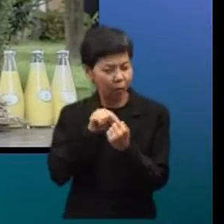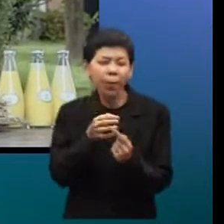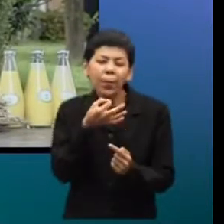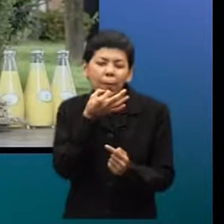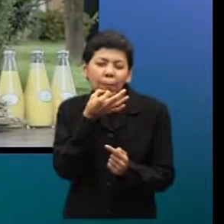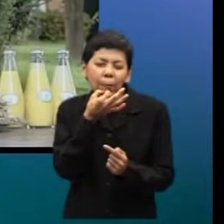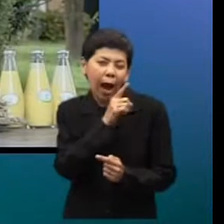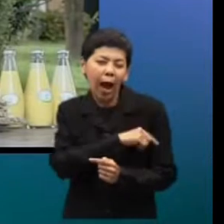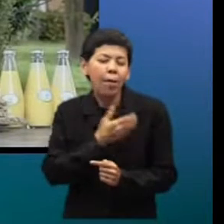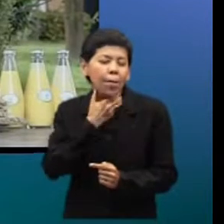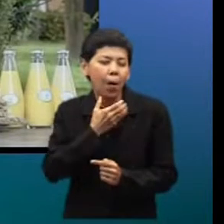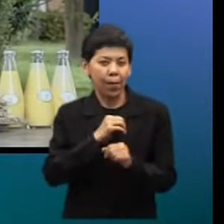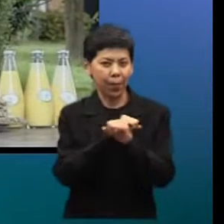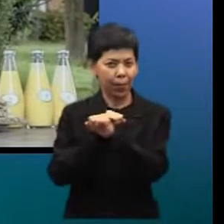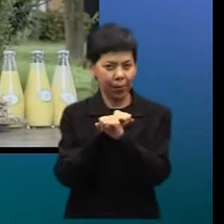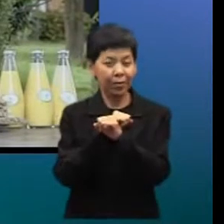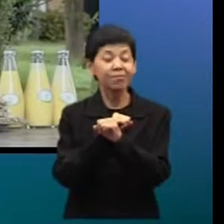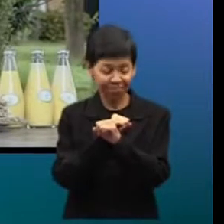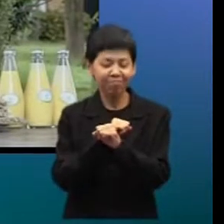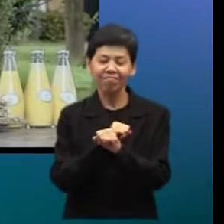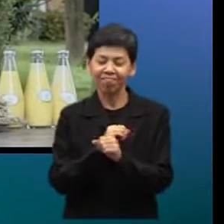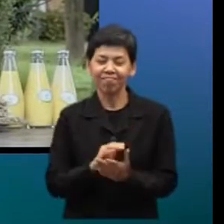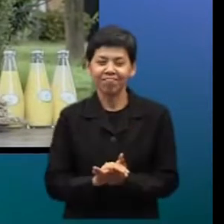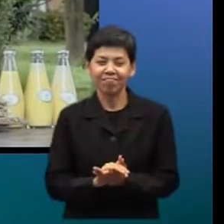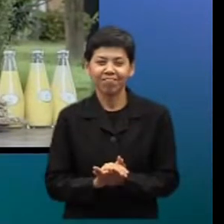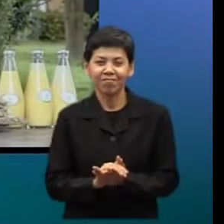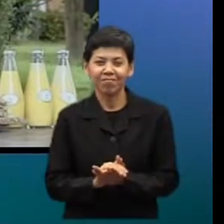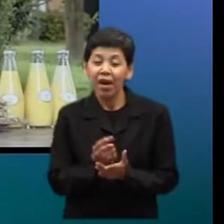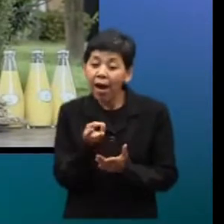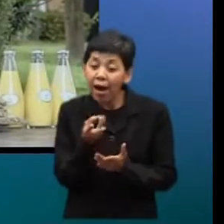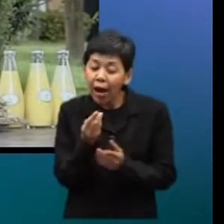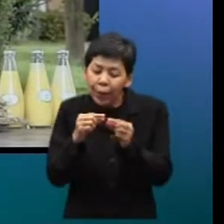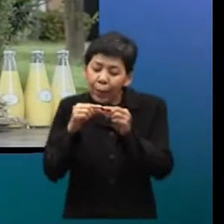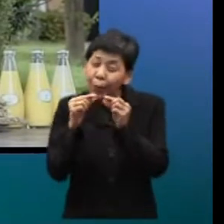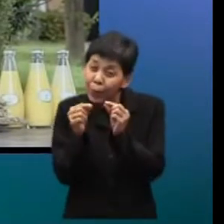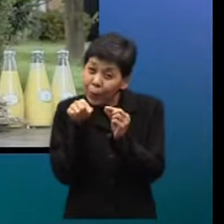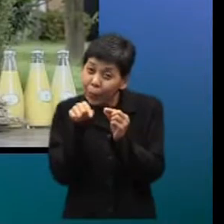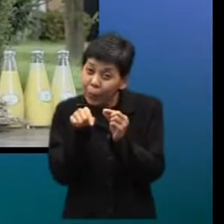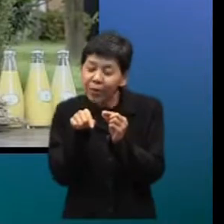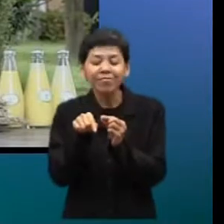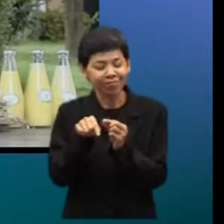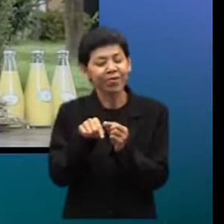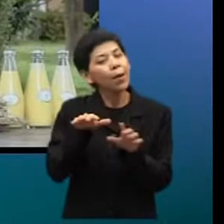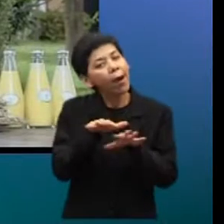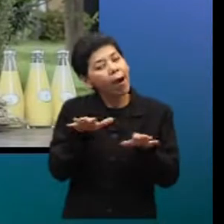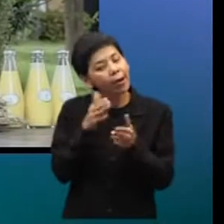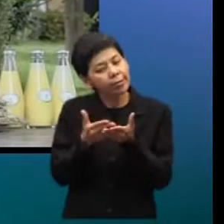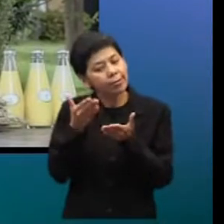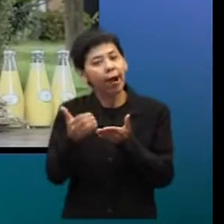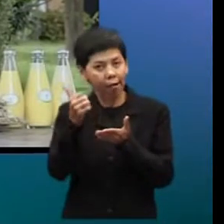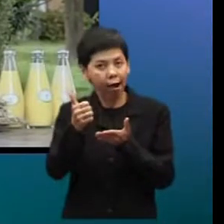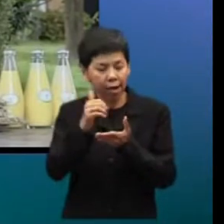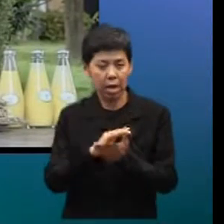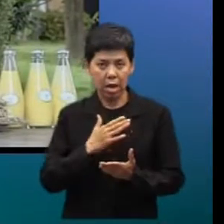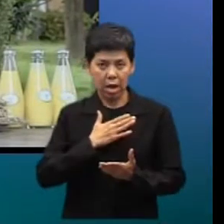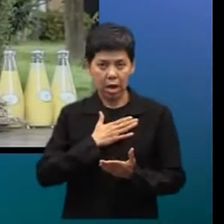อโอดีนค่ะที่ได้ก็คือตรงนี้ส่วนข้าวเม่าก็ของบริเวณเป็นของพื้นๆวัตถุดิบที่ใช้แล้วก็เ